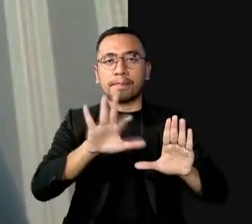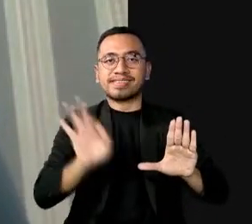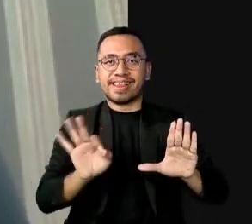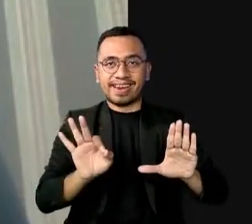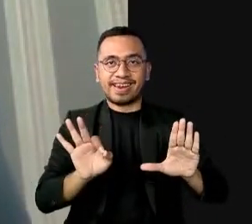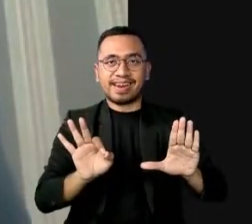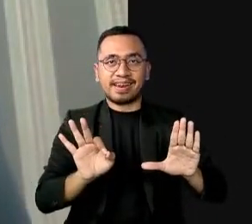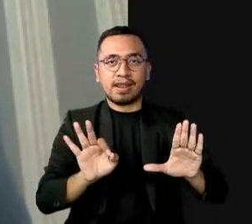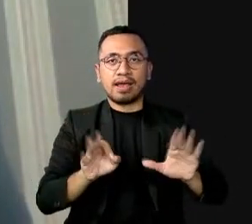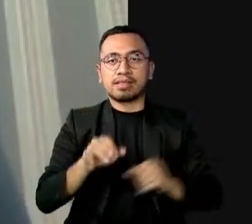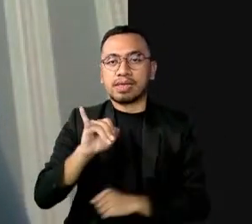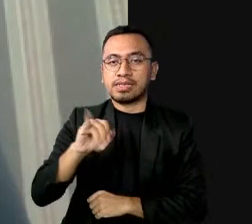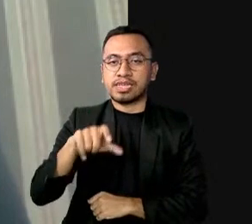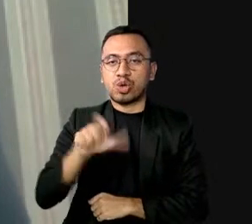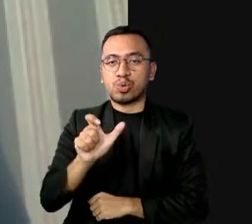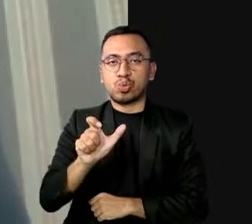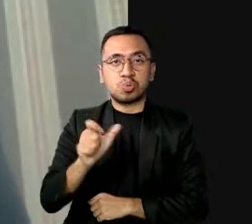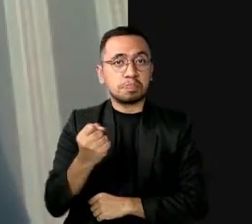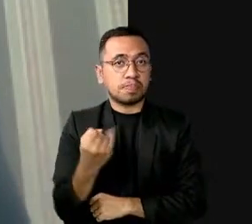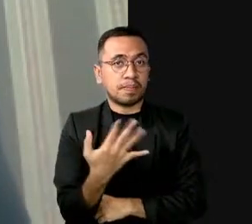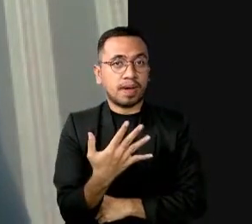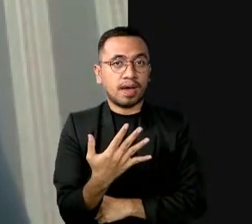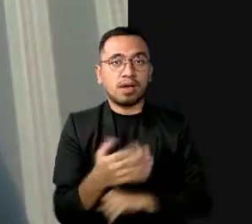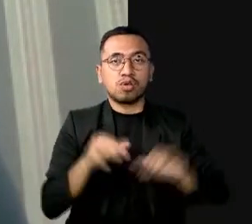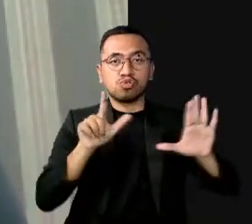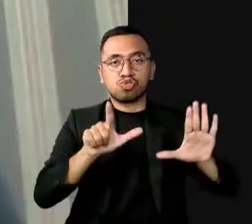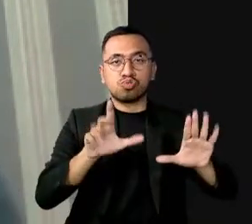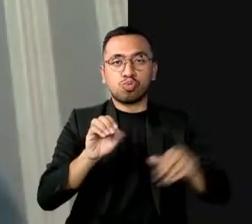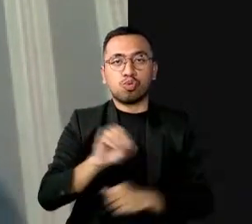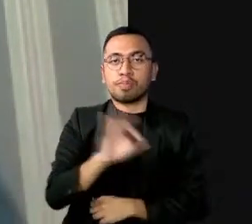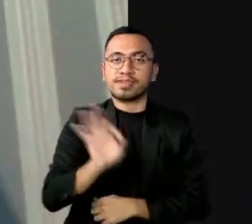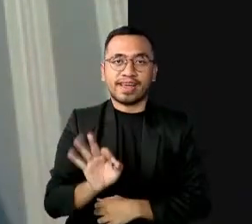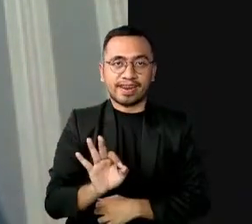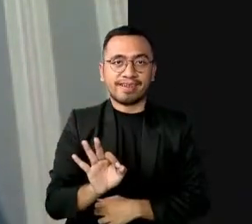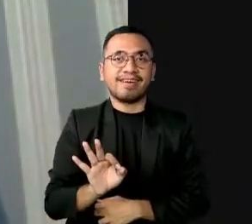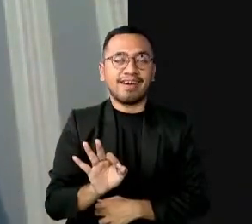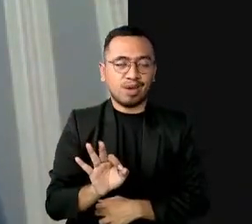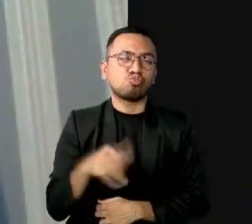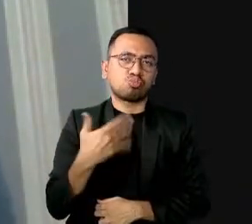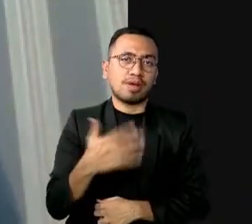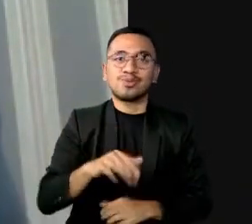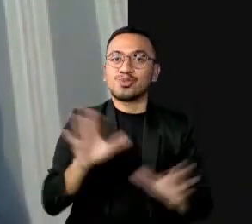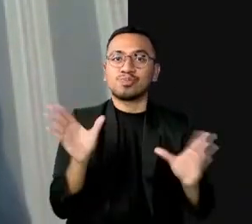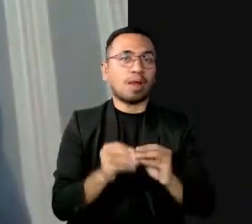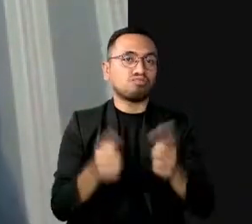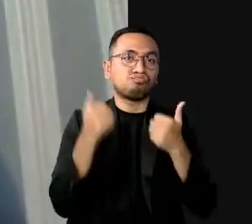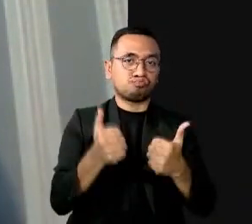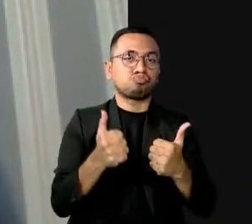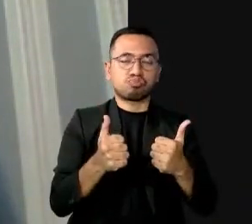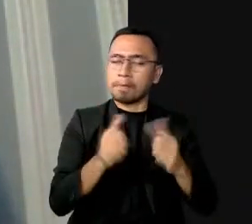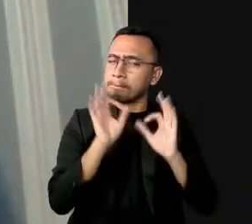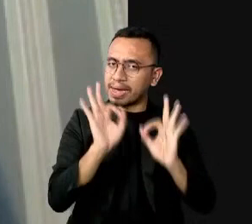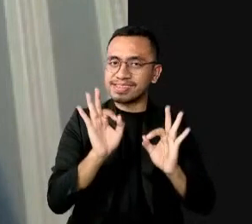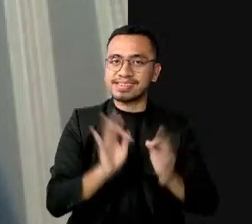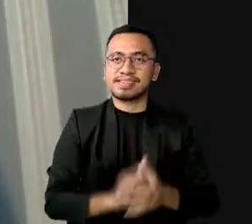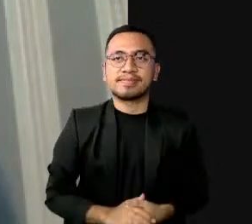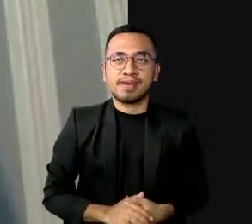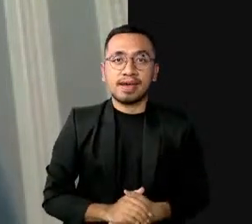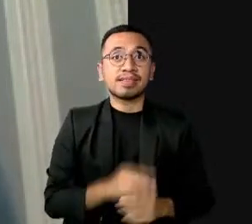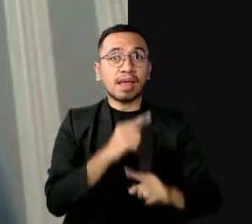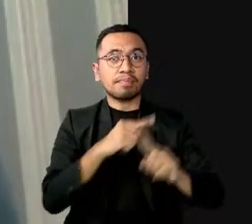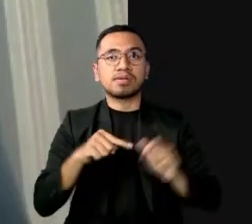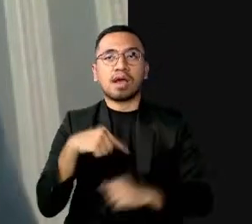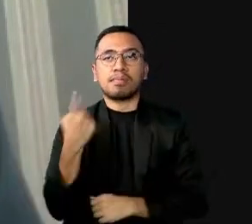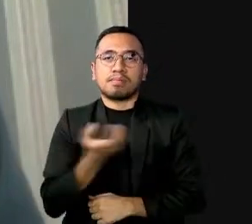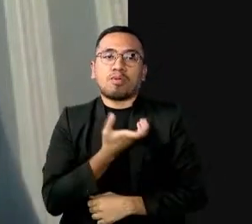dan untuk isinya kita sudah mencapai banget 70% jadi sudah ada peningkatan QNet Coba kita bisa beberapa rumah